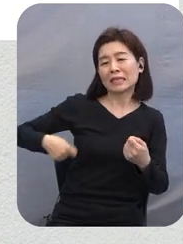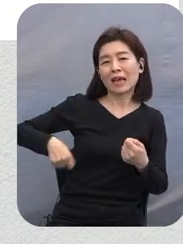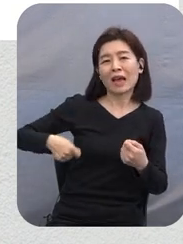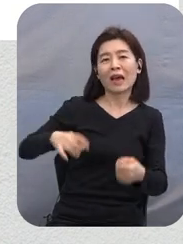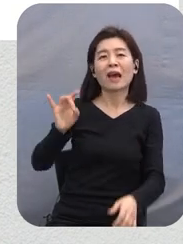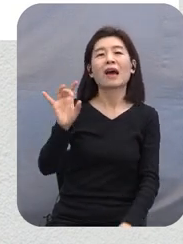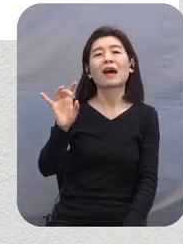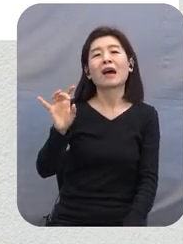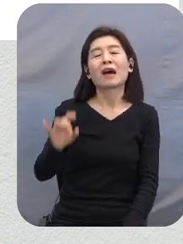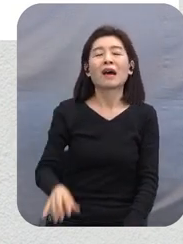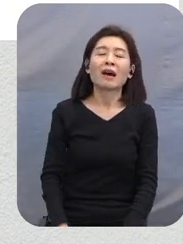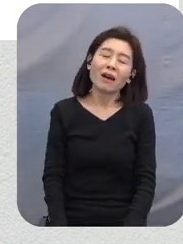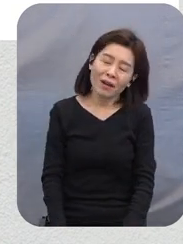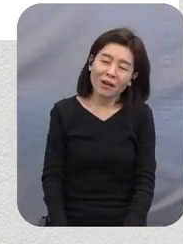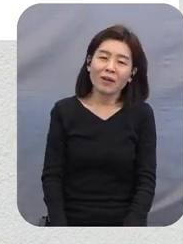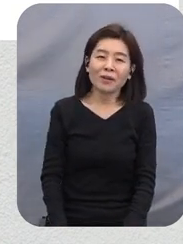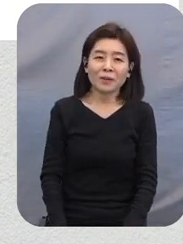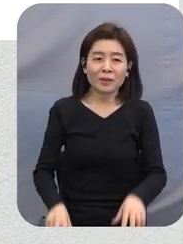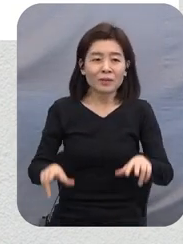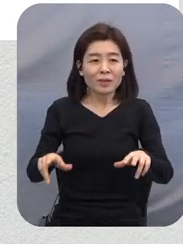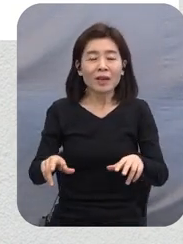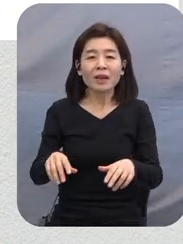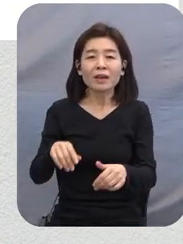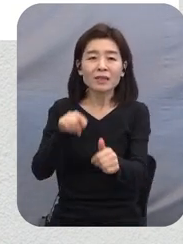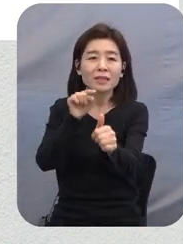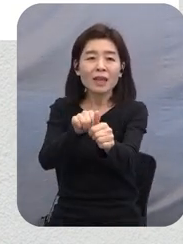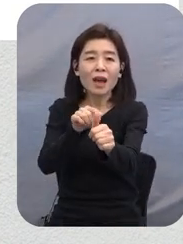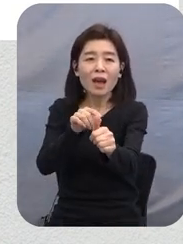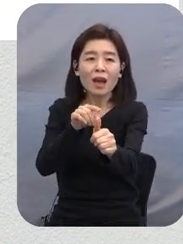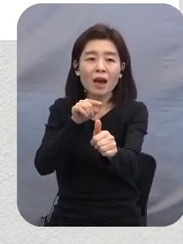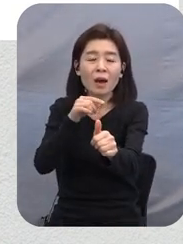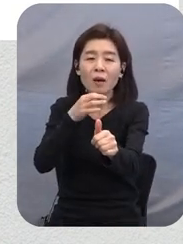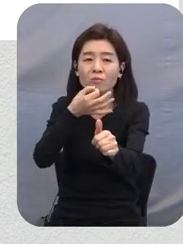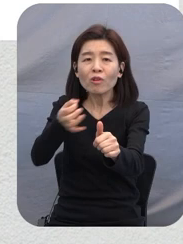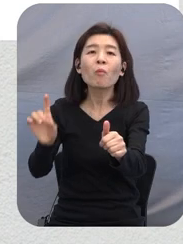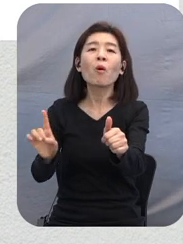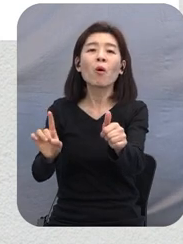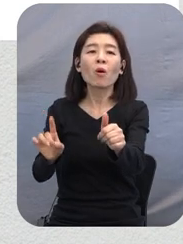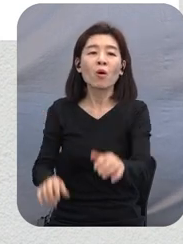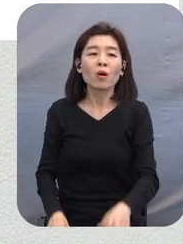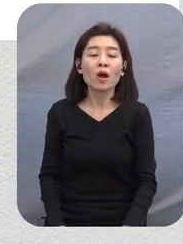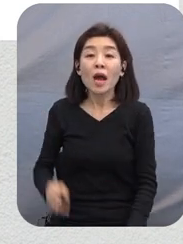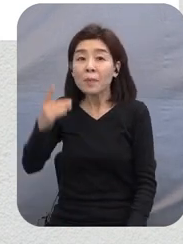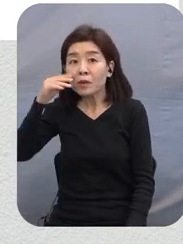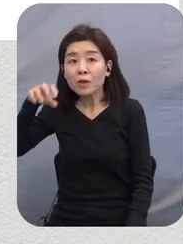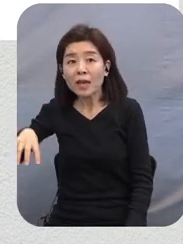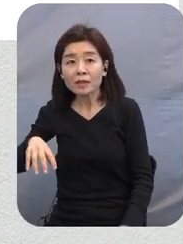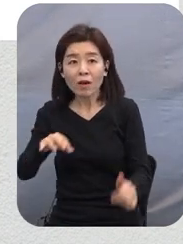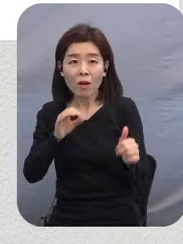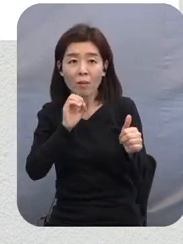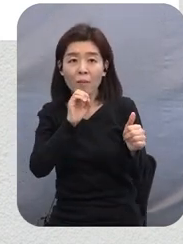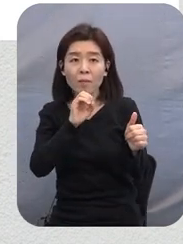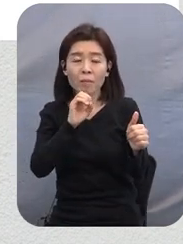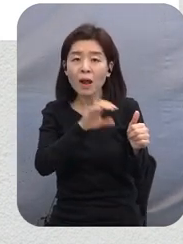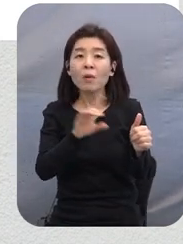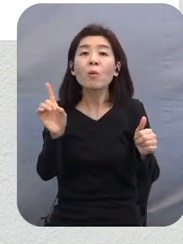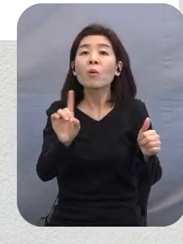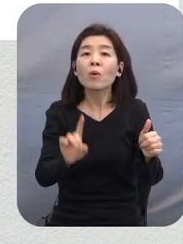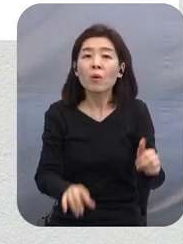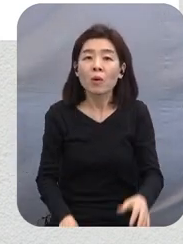자, 그러면 이런 자는 뭐라고 불러야 되는가? 미국은 이런 자를 뭐라고 부르는가? 한번